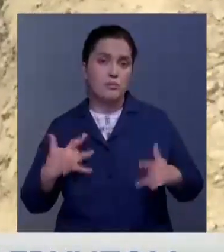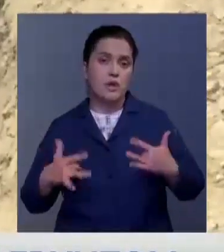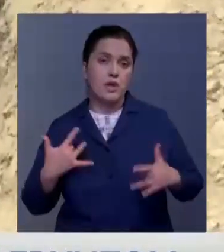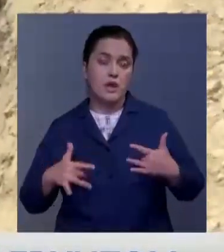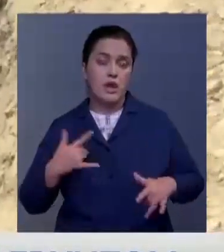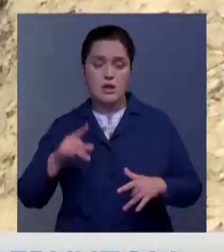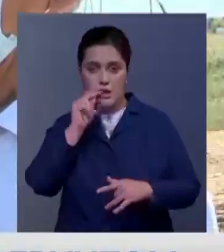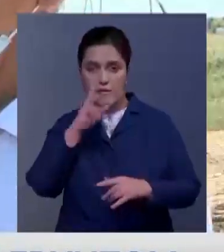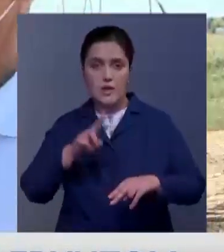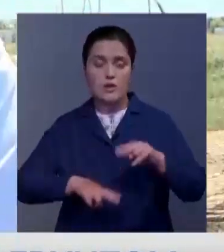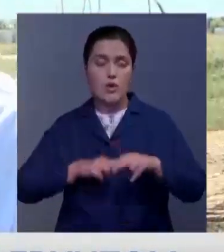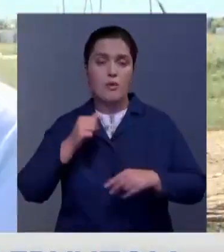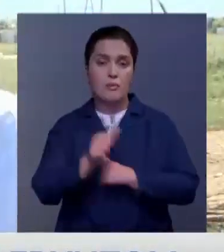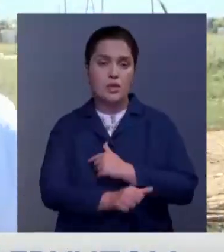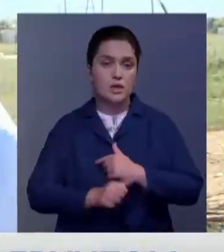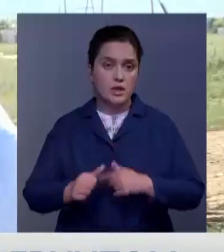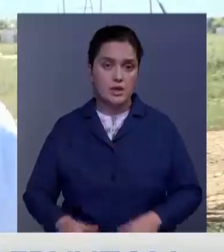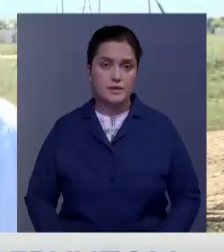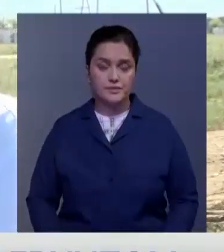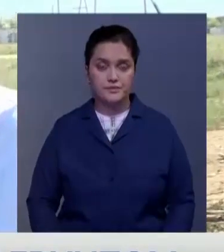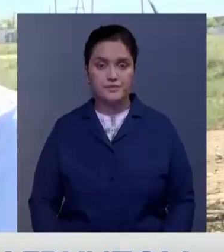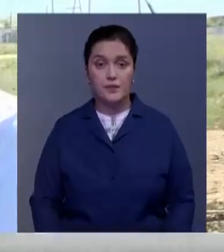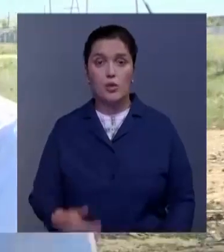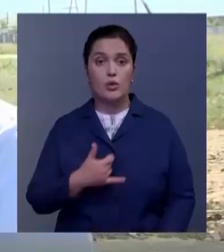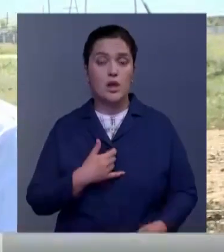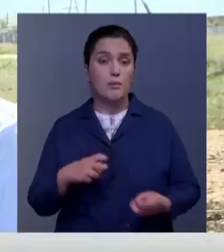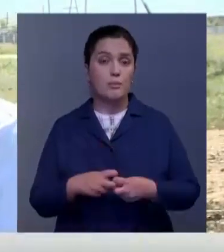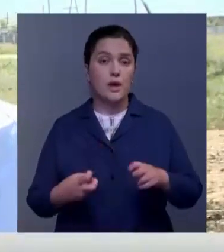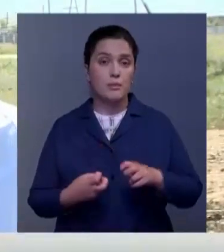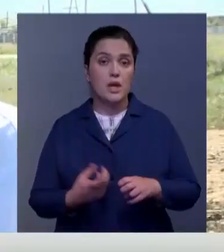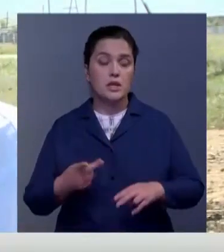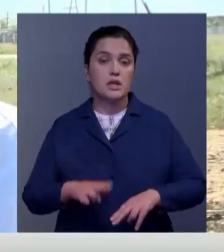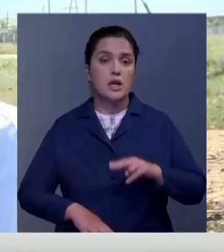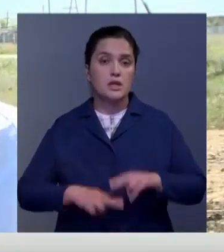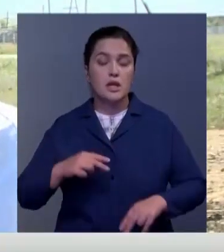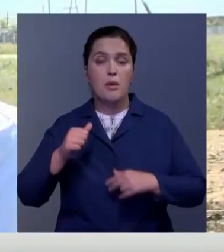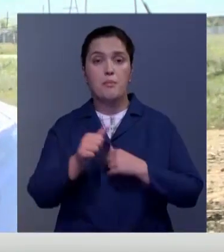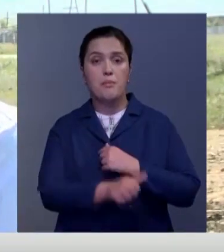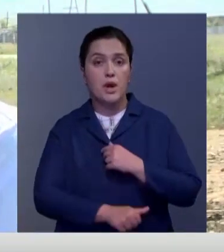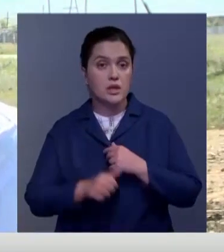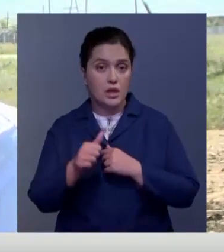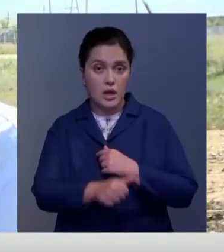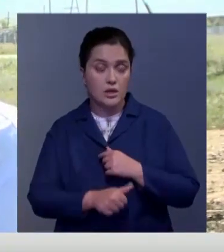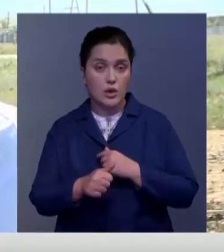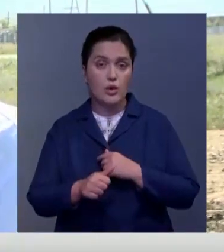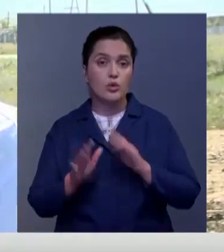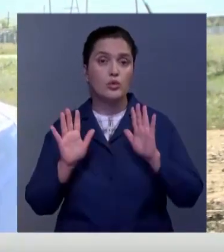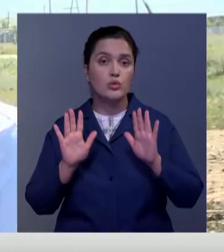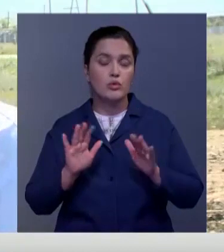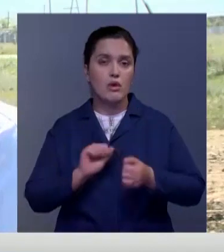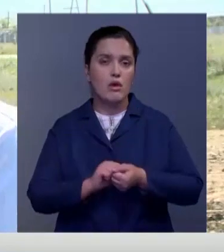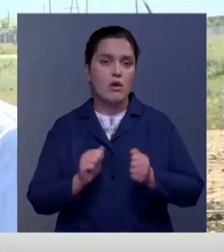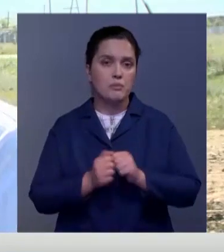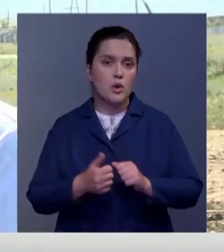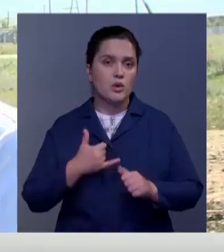в стройматериале. На сегодняшний день у нас проблема создалась именно со строительным материалом. Потому что у нас кроме скальника на сегодняшний день в